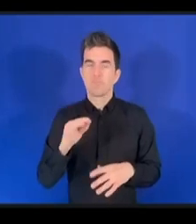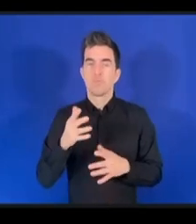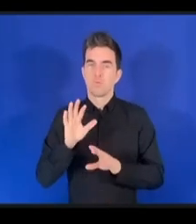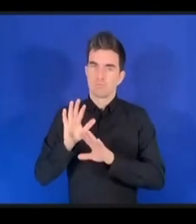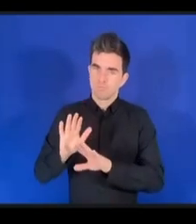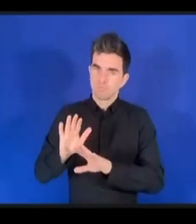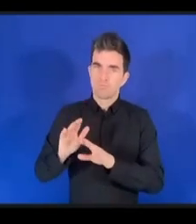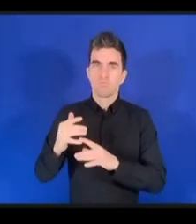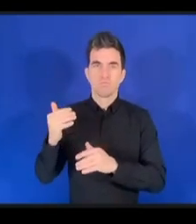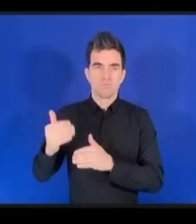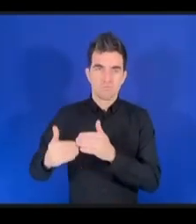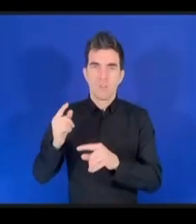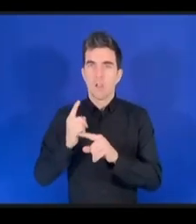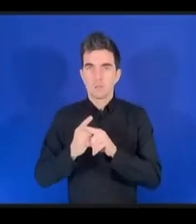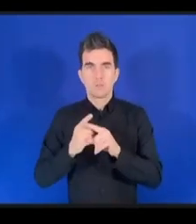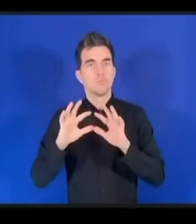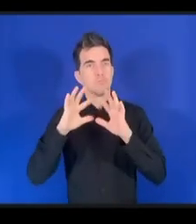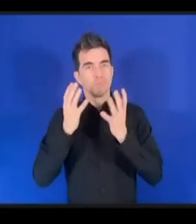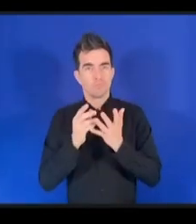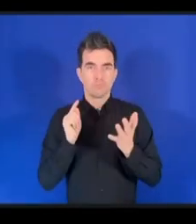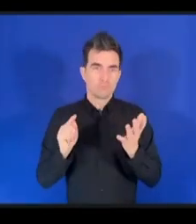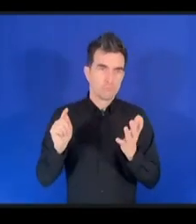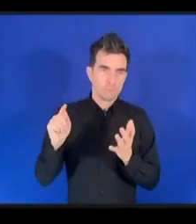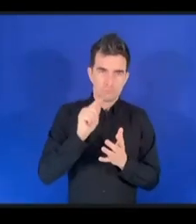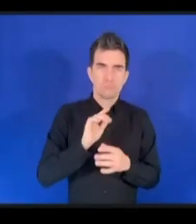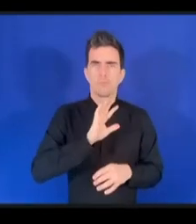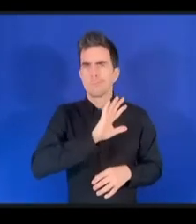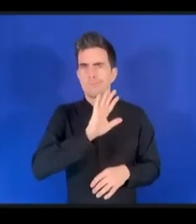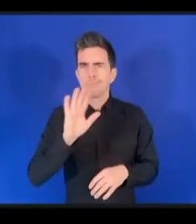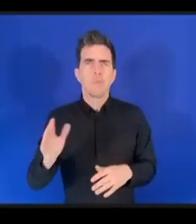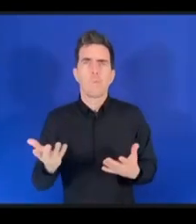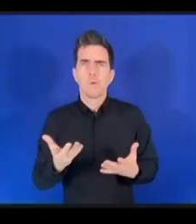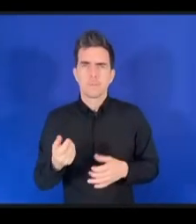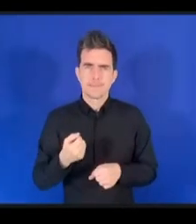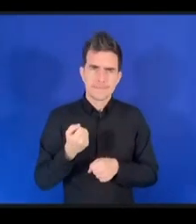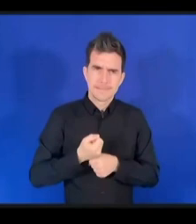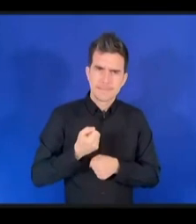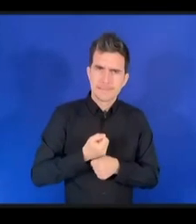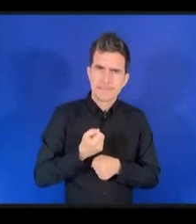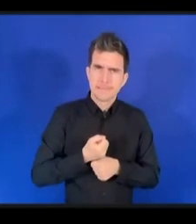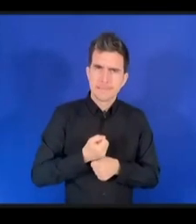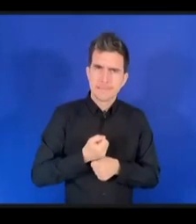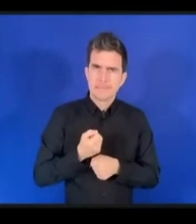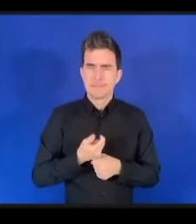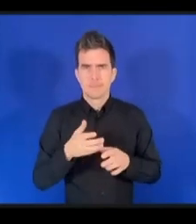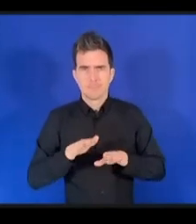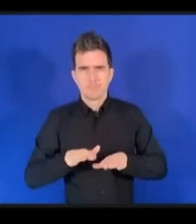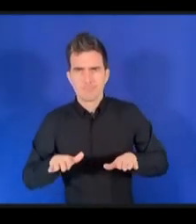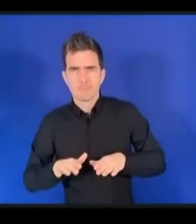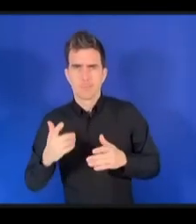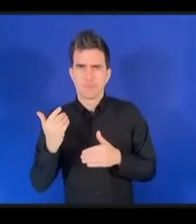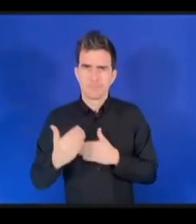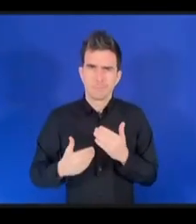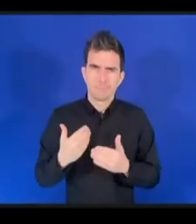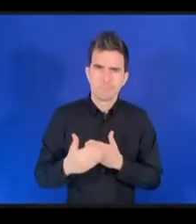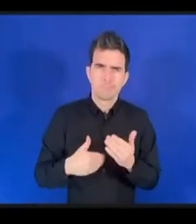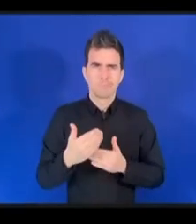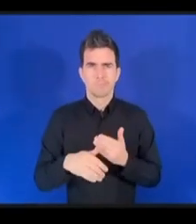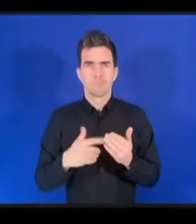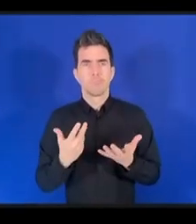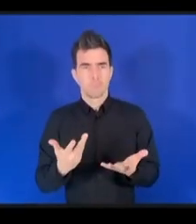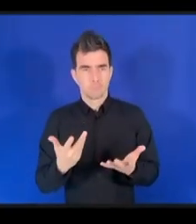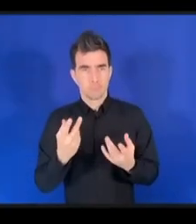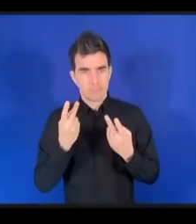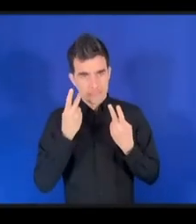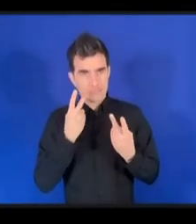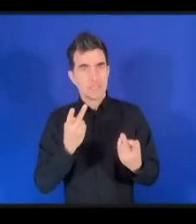者の皆様、そして関係都市である京都の皆様に敬意を表したいと